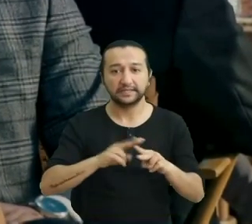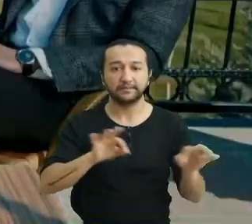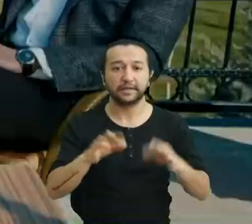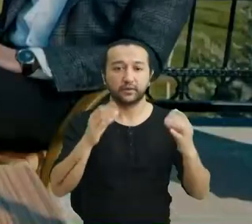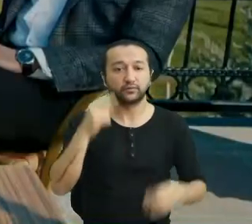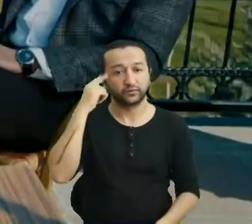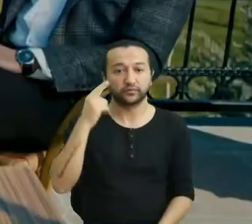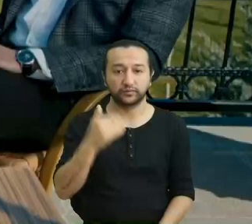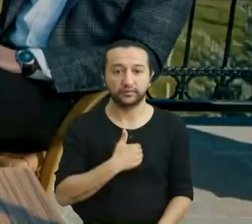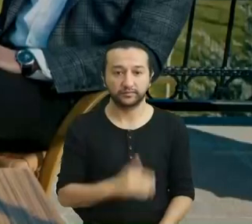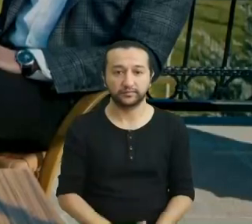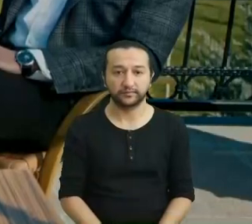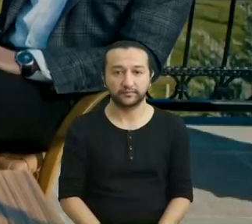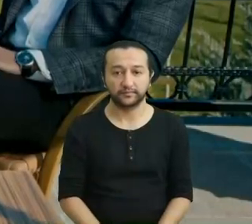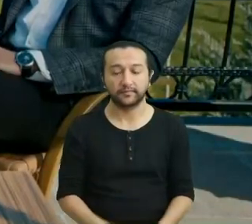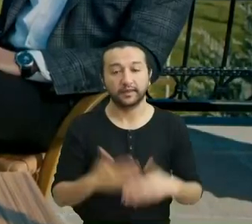düşünüyorum.